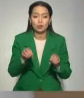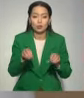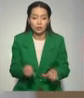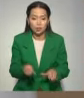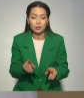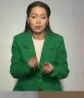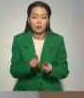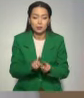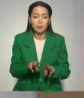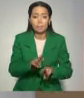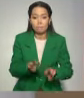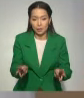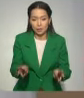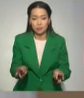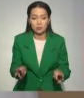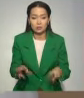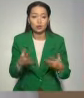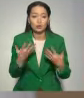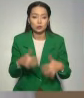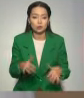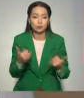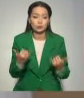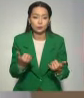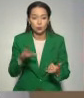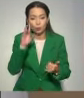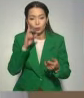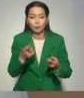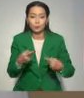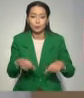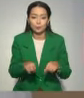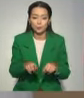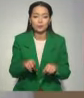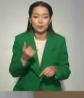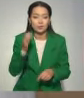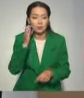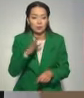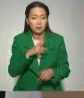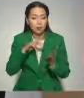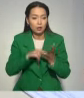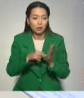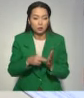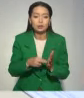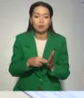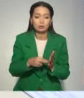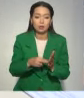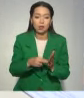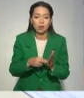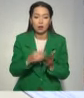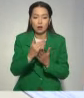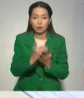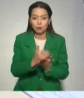сессии есть маслихата уже на сегодня гос орган Как вы сейчас слышали разработал дорожную карту